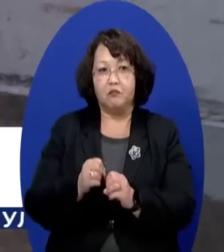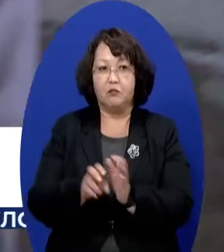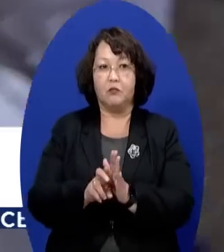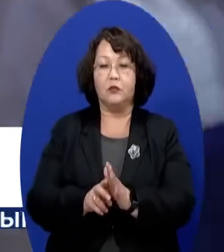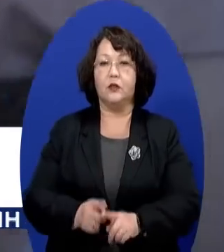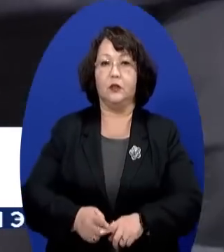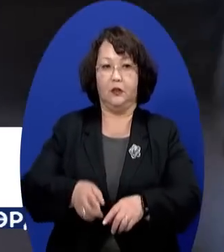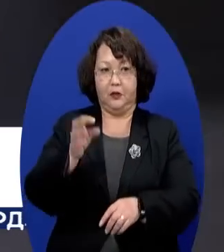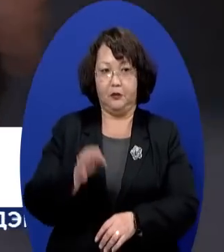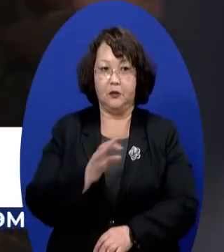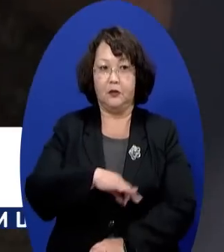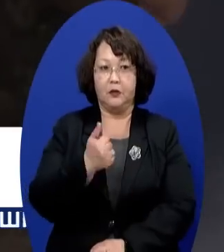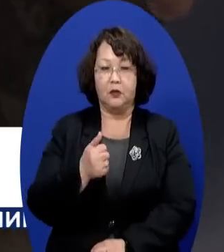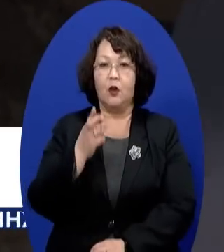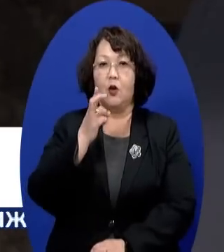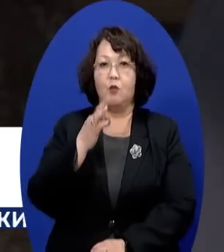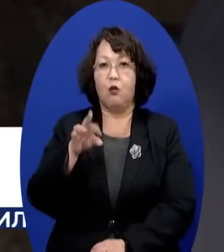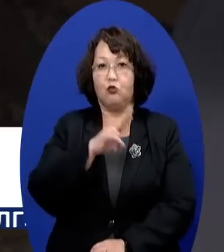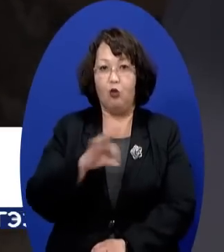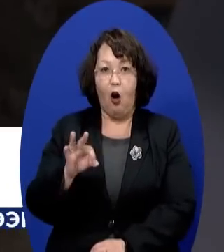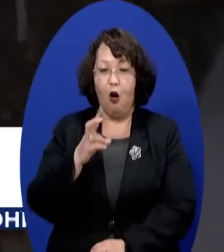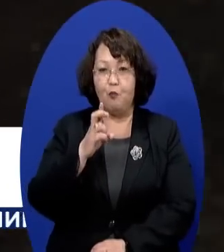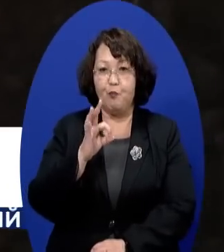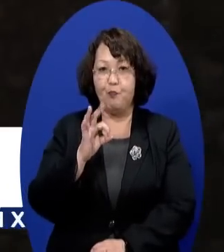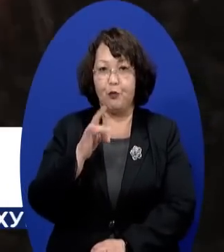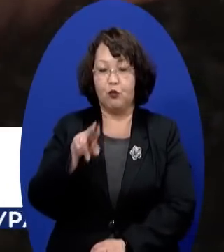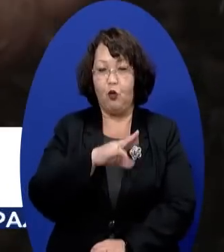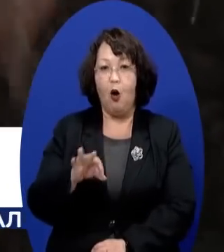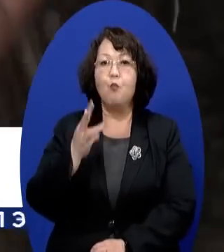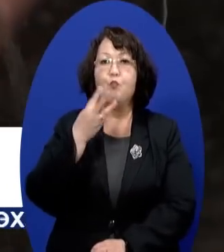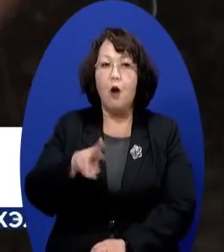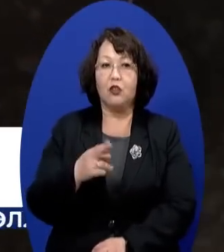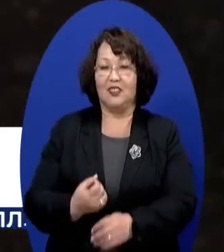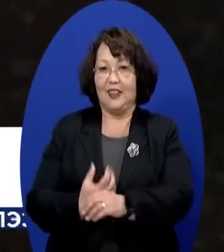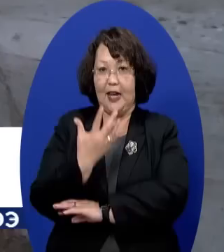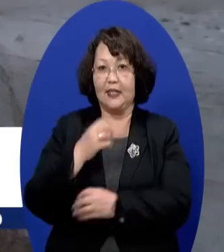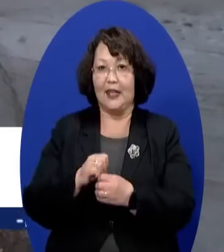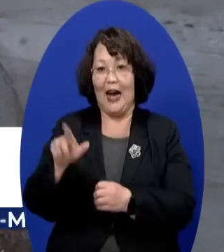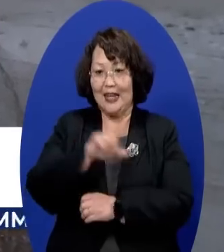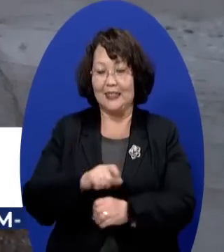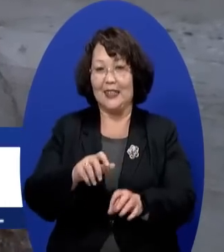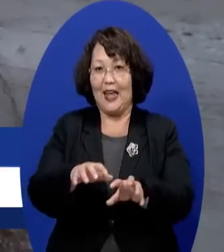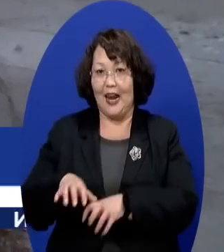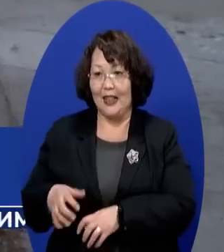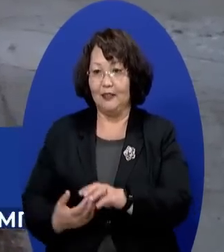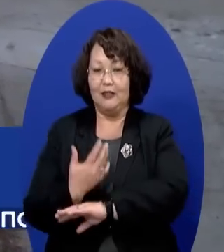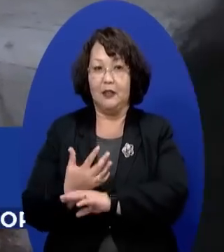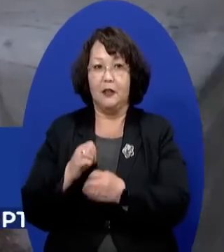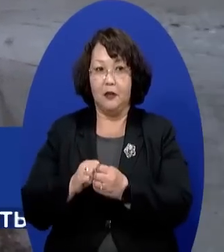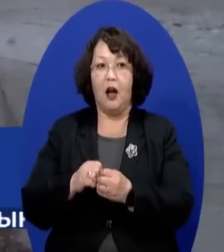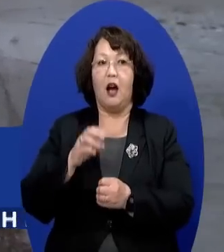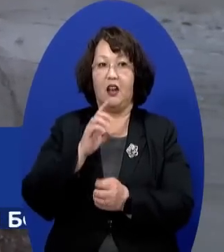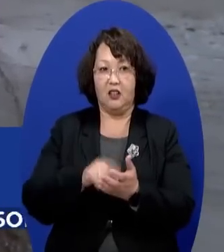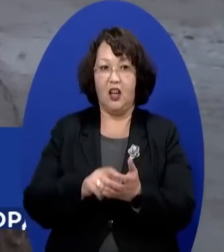энэ бордог бол одоо мод тарих за газар тариалангийн эхэлж байгаа хүмүүст бол хэрэгтэй. Одоо энэ бордог одоо хашаанаа цацах юм